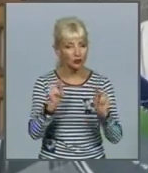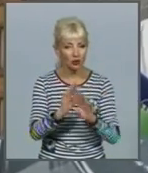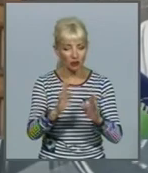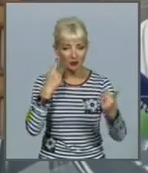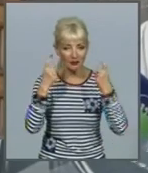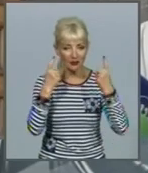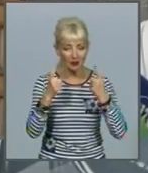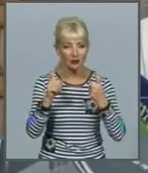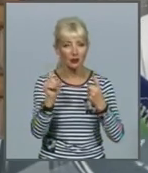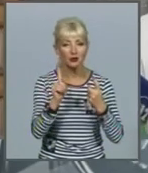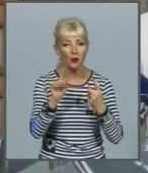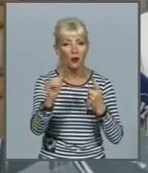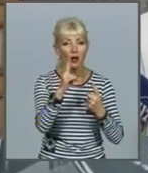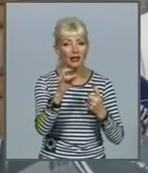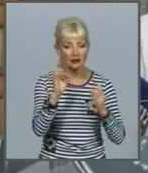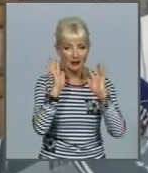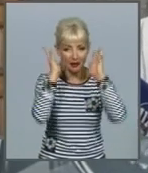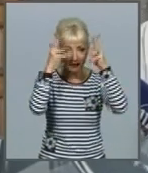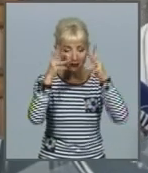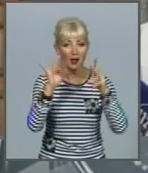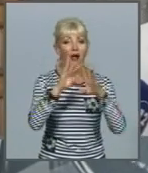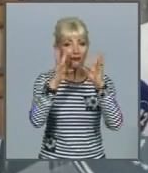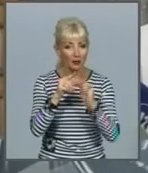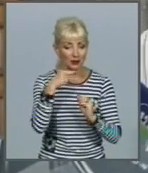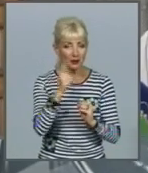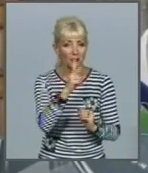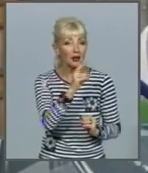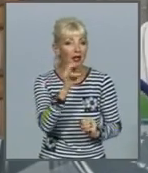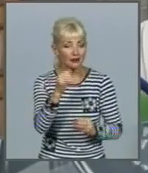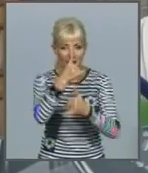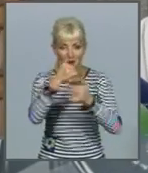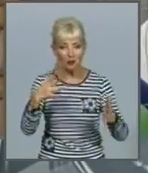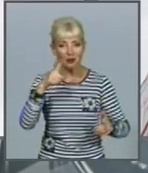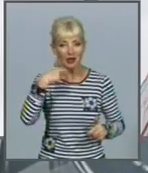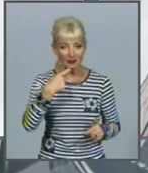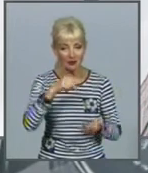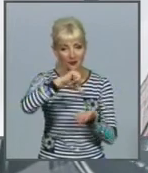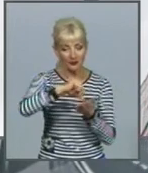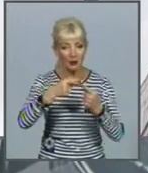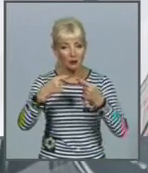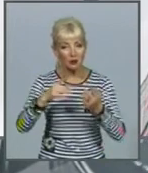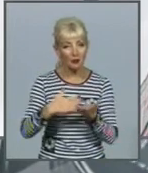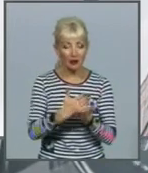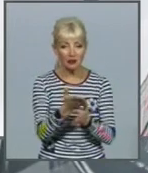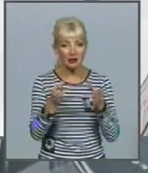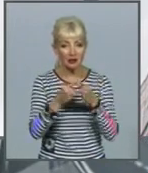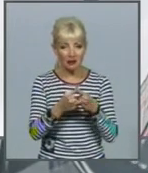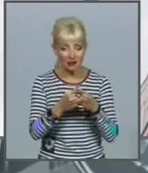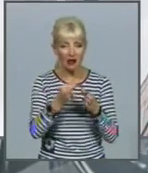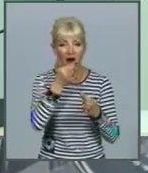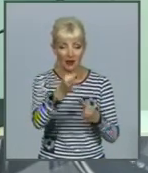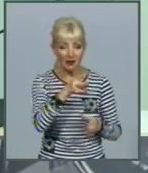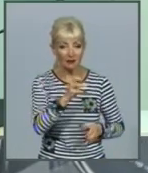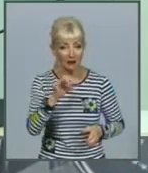взагалі кажуть, нібито міський голова не може говорити. Представники інших політичних сил, відповідають в мерії, нічим не гребують